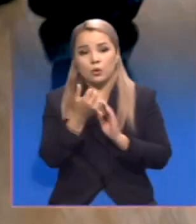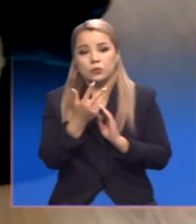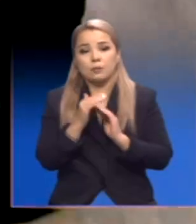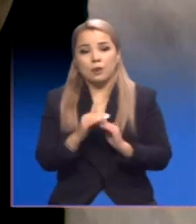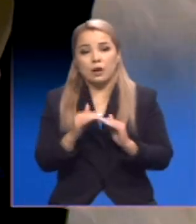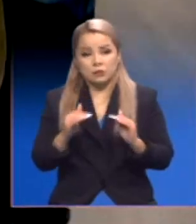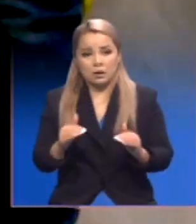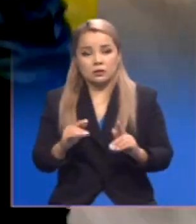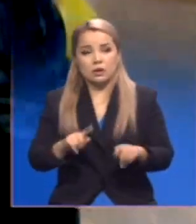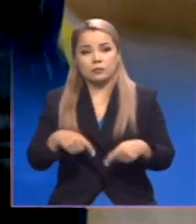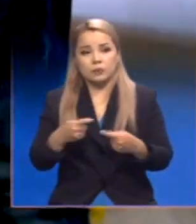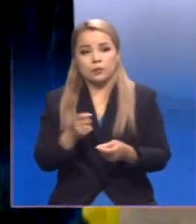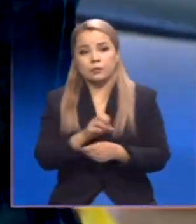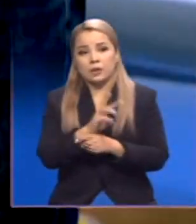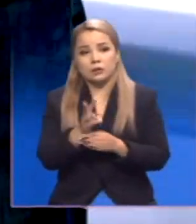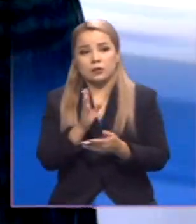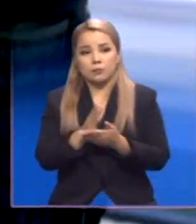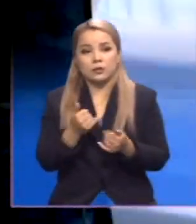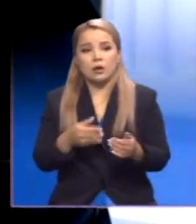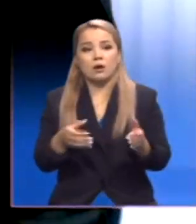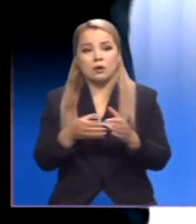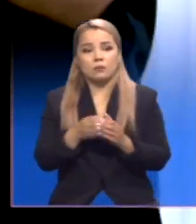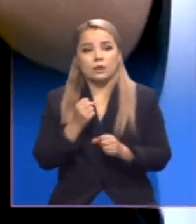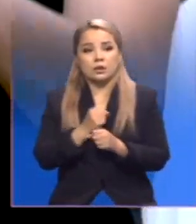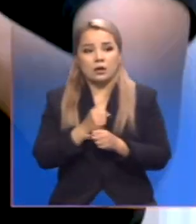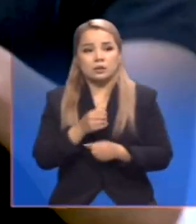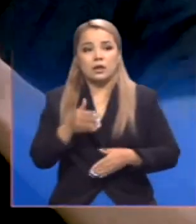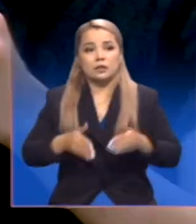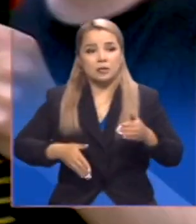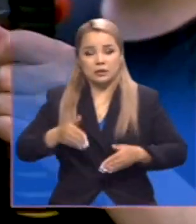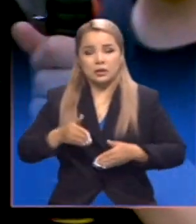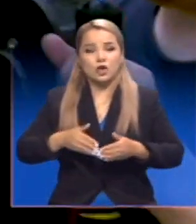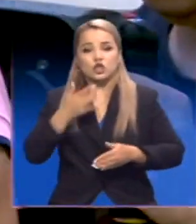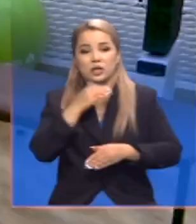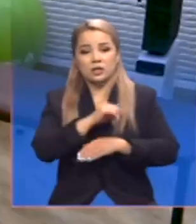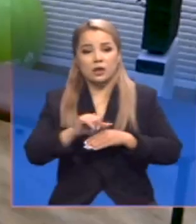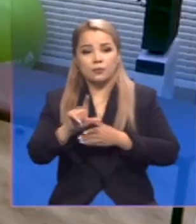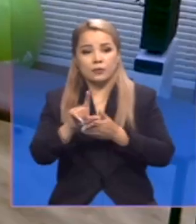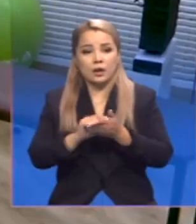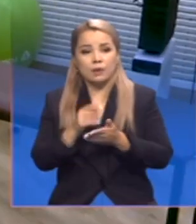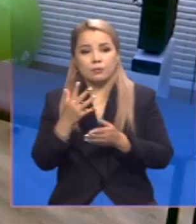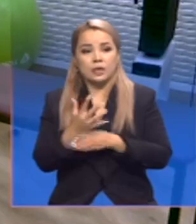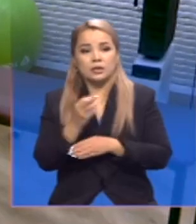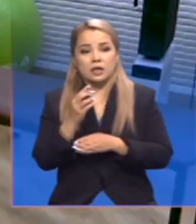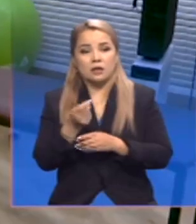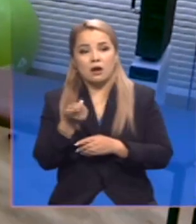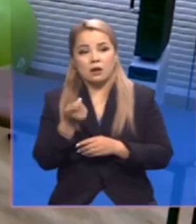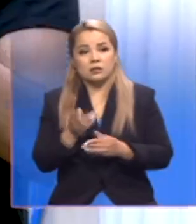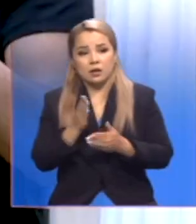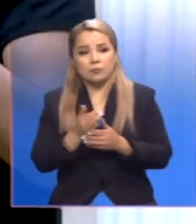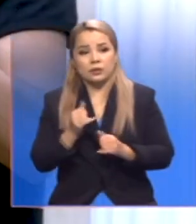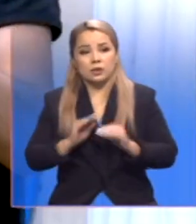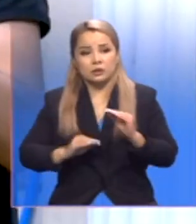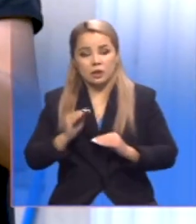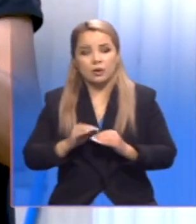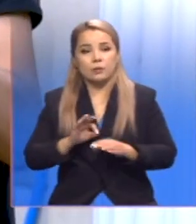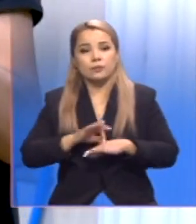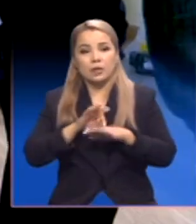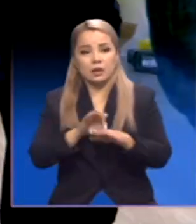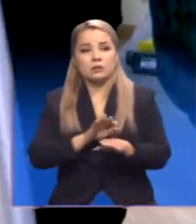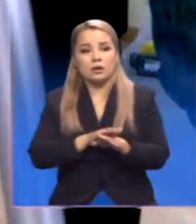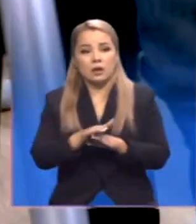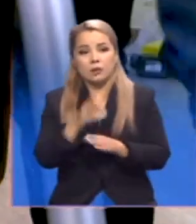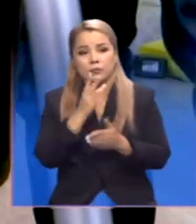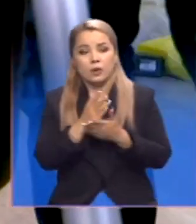балаларды. Мәулен Бектұрғановтың компаниясы жасайтын экзоскелеттер шетелдік аналықтарынан 5 есе арзан, әрі еш жері кем емес, үнемі жетілдіріліп